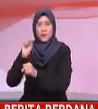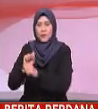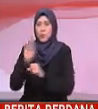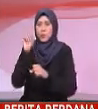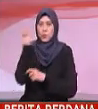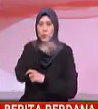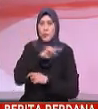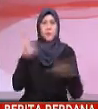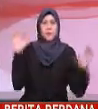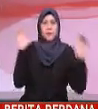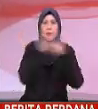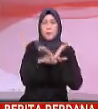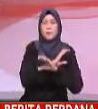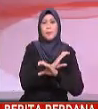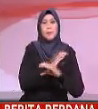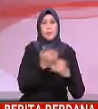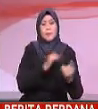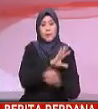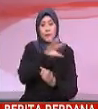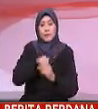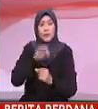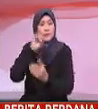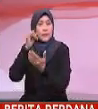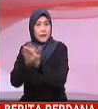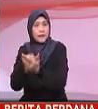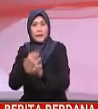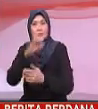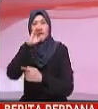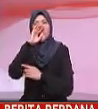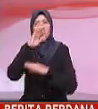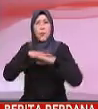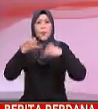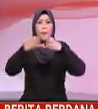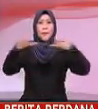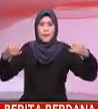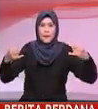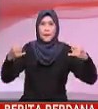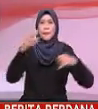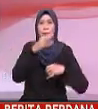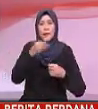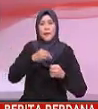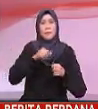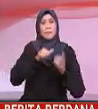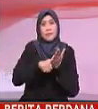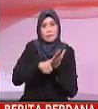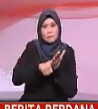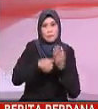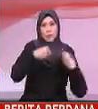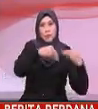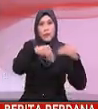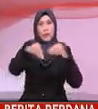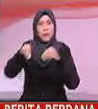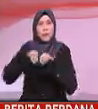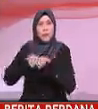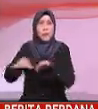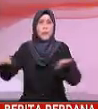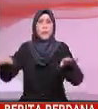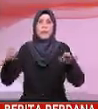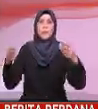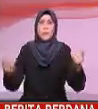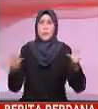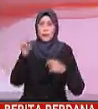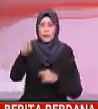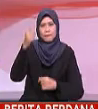lebih mencabar, terutamanya melibatkan jenayah penipuan dalam talian, juga pengedaran dadah yang perlu ditangani secara